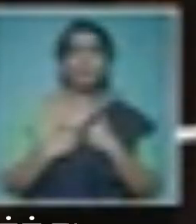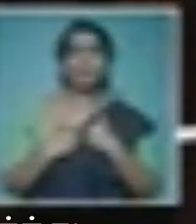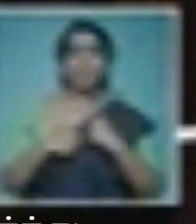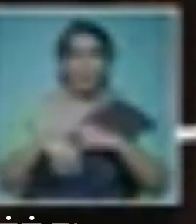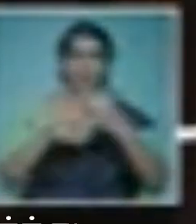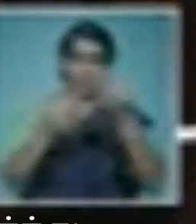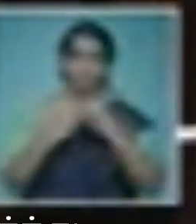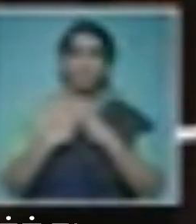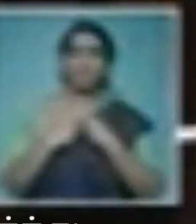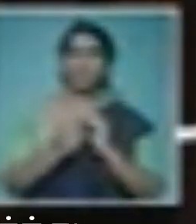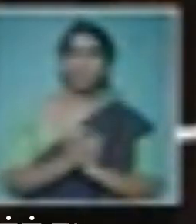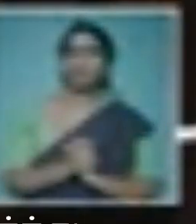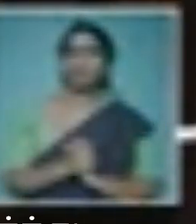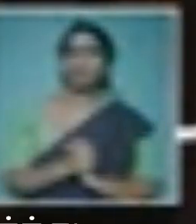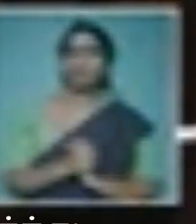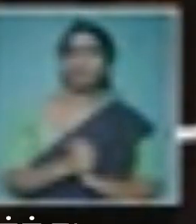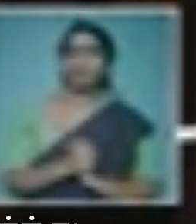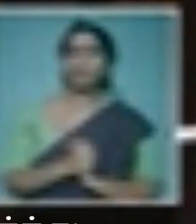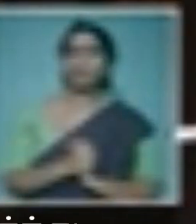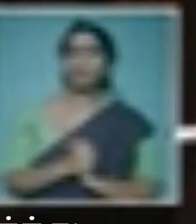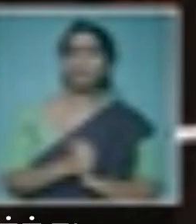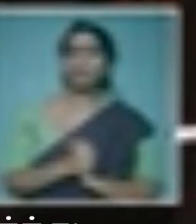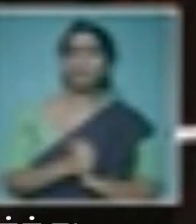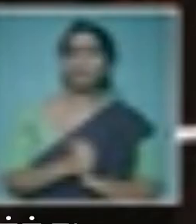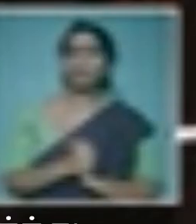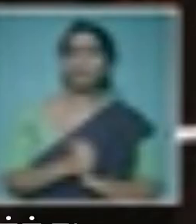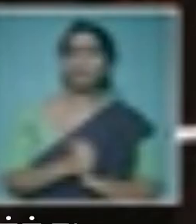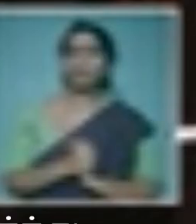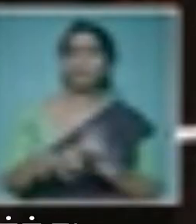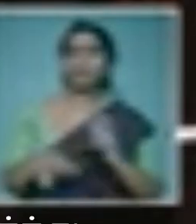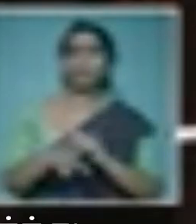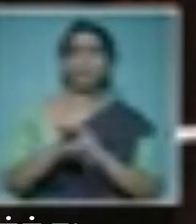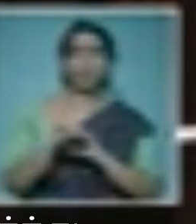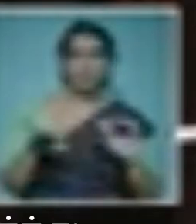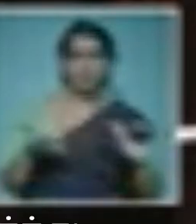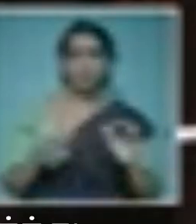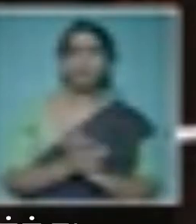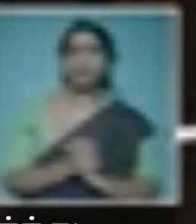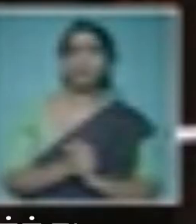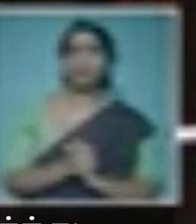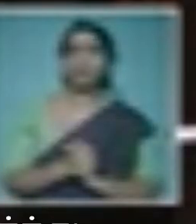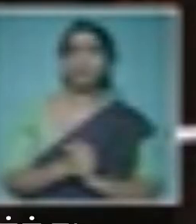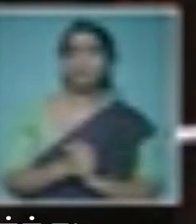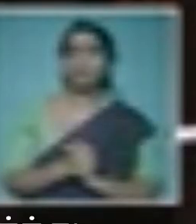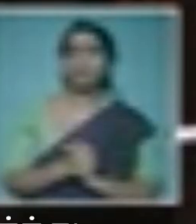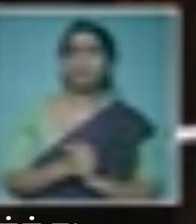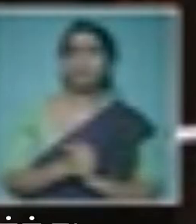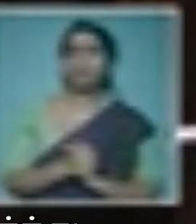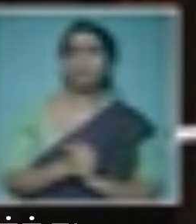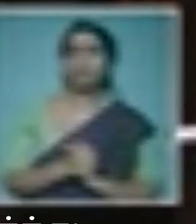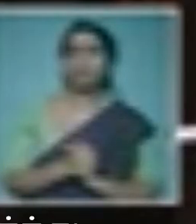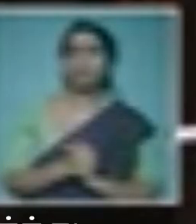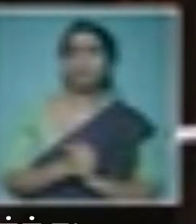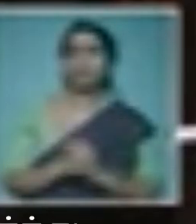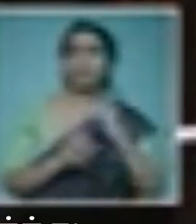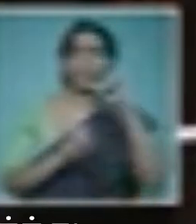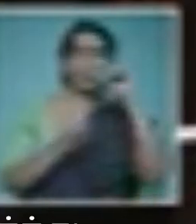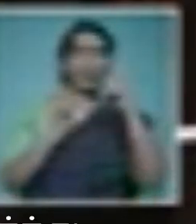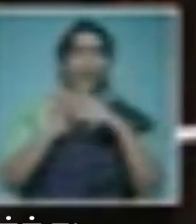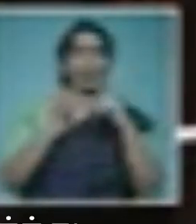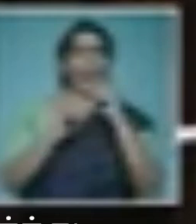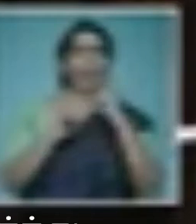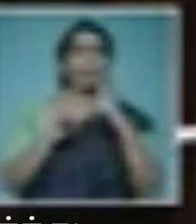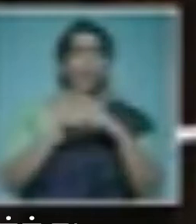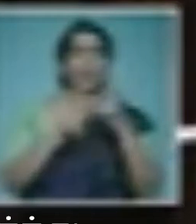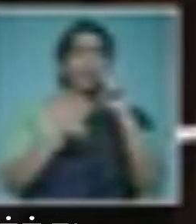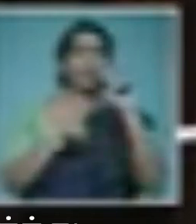තුනක් වටත් එන්වයරන්මන්ට් මිනිස්ටර් එකේ තියෙනවා ඔව් තමයි කාලය අවසන් ඔව් මම අවසන් කරනවා අවසන් කරනවා COP 27 ඒ කියන්නේ දැන් ගියා මේ